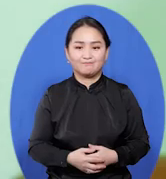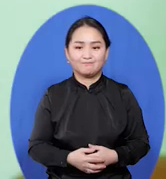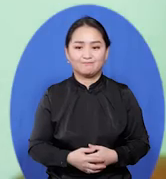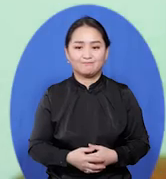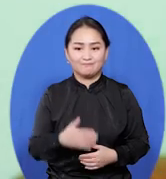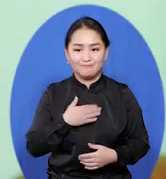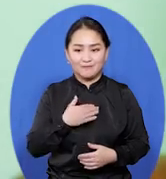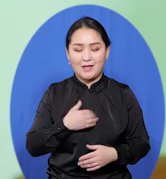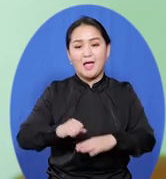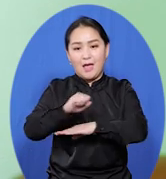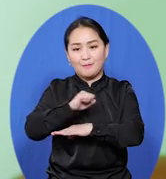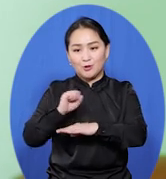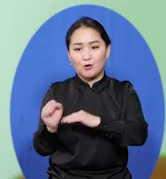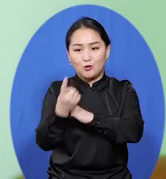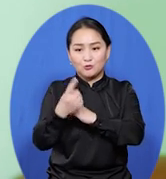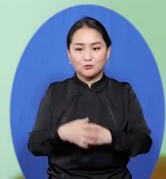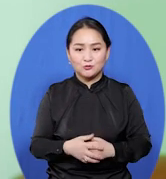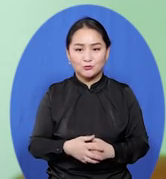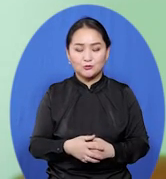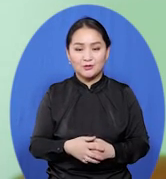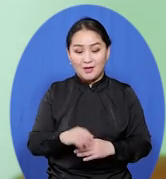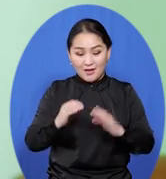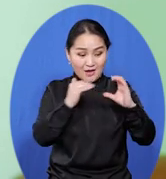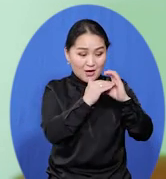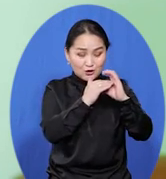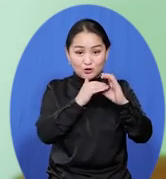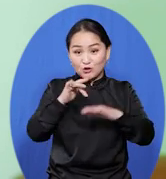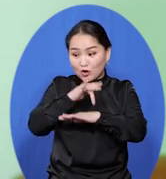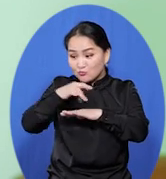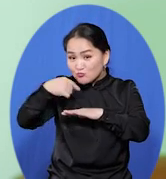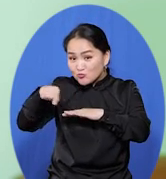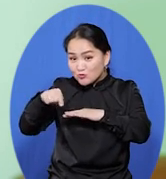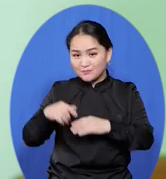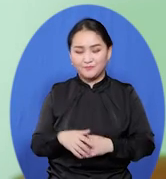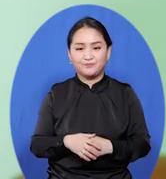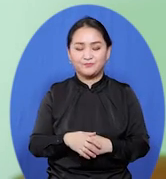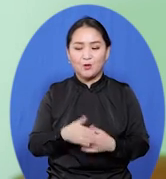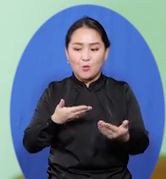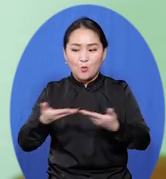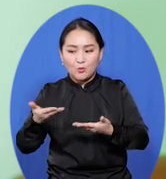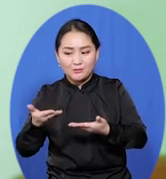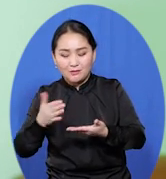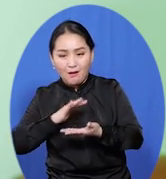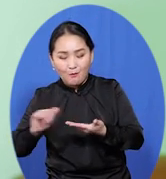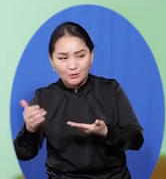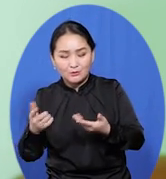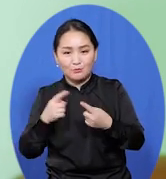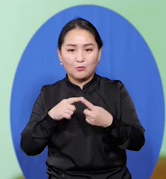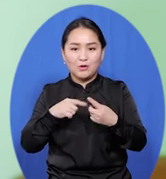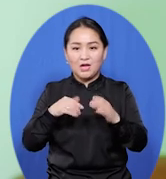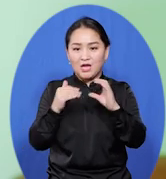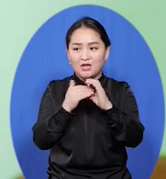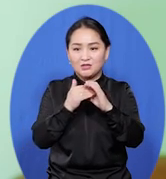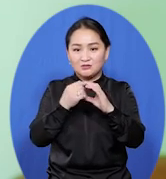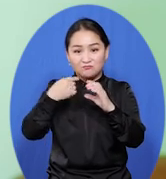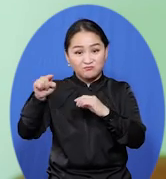За, манай Булган аймгийн хувьд онцлогтой таны хэлсэн яг одоо Эрдэнэ дотын хажууд байдаг. Ерөн одоо худалдаа авалт гэдэг юм уу янз бүрийн юмуд